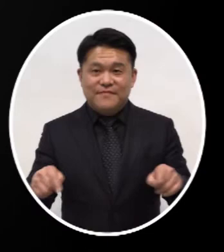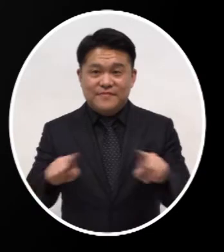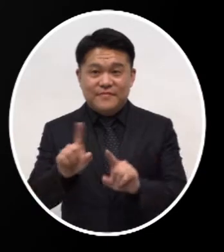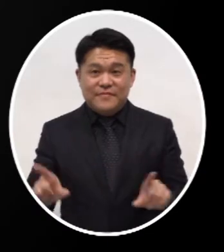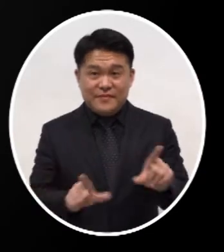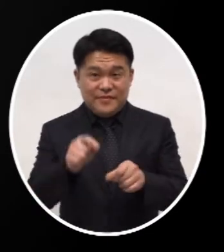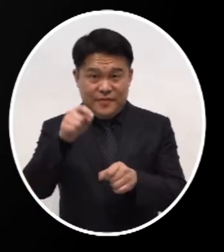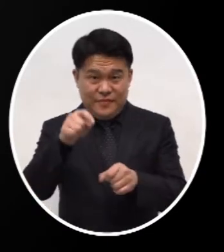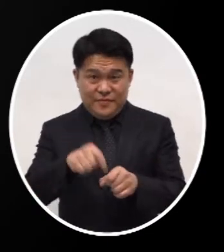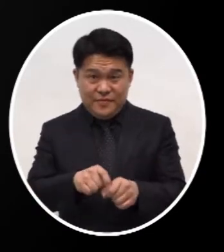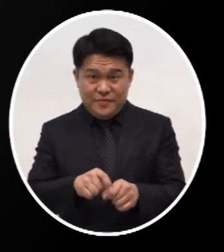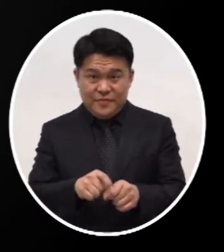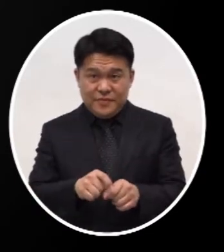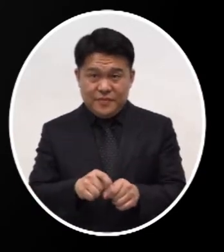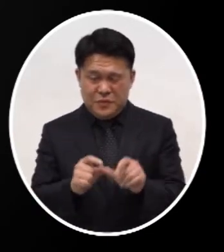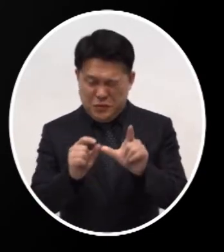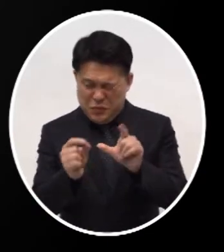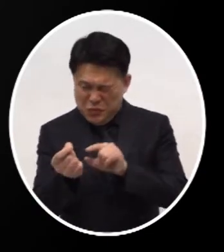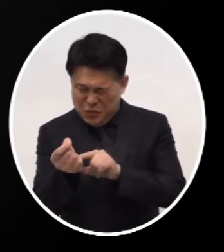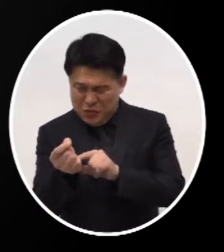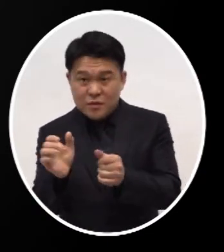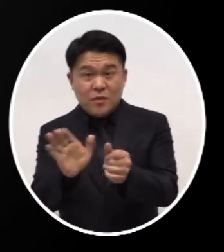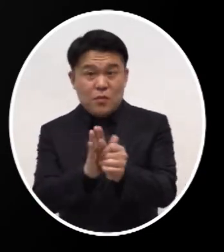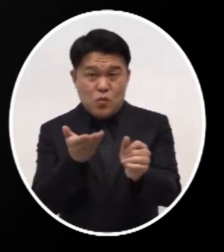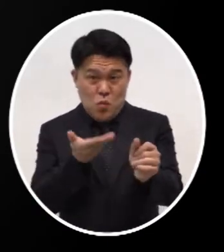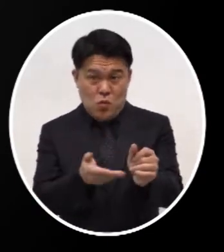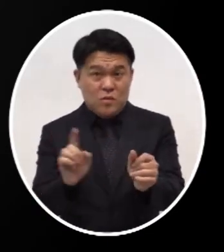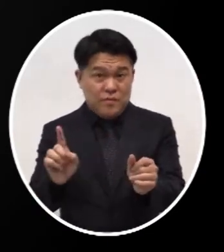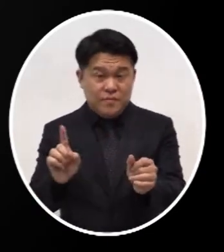함께 살아가기 위한 최소한의 배려.